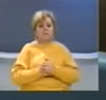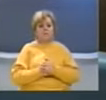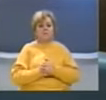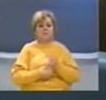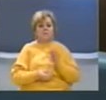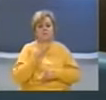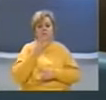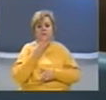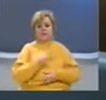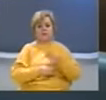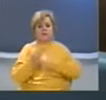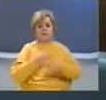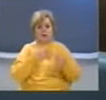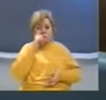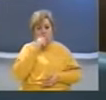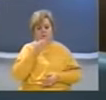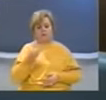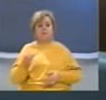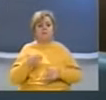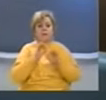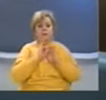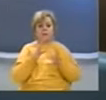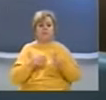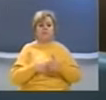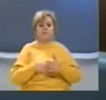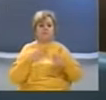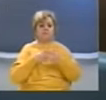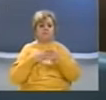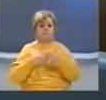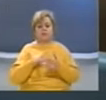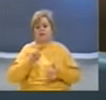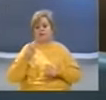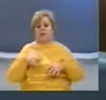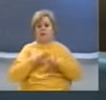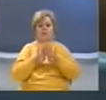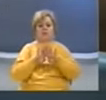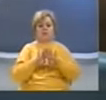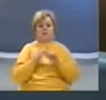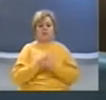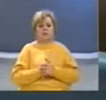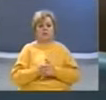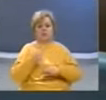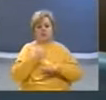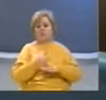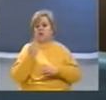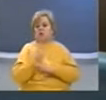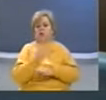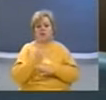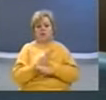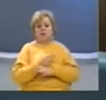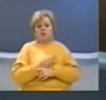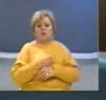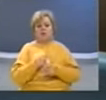zhvillimin ekonomik të atyre komunave, pa cënuar asnjëherë asete strategjike me rëndësi kombëtare apo shtetërore e të cilat